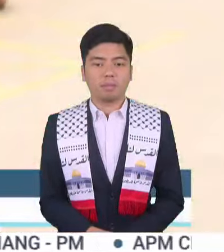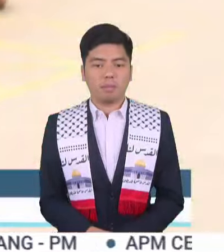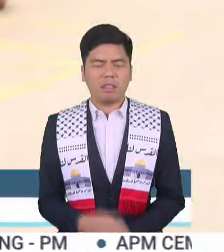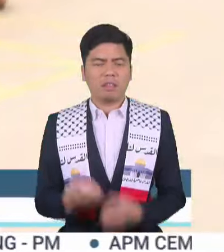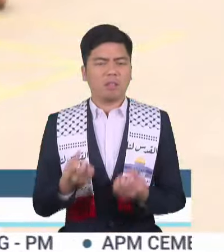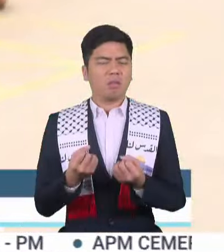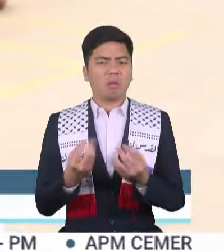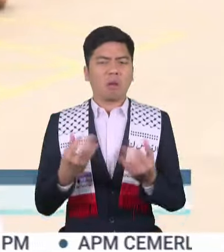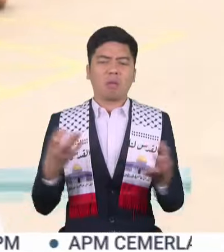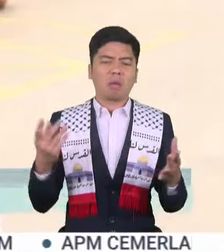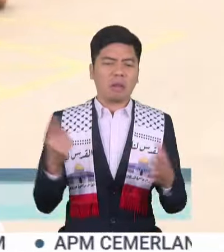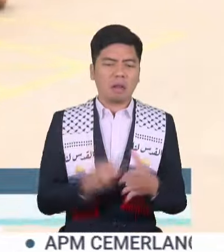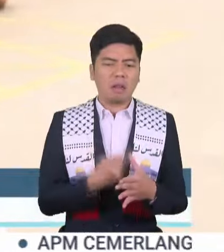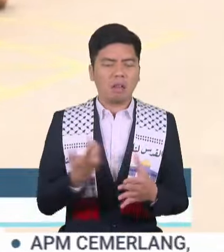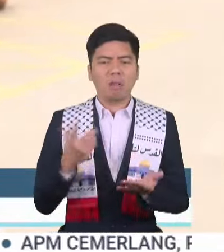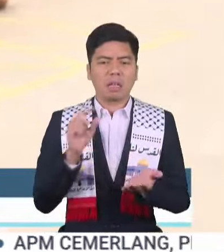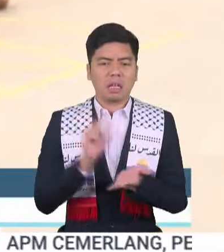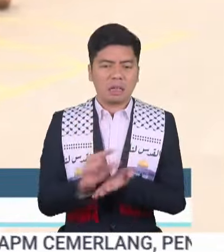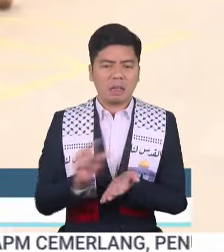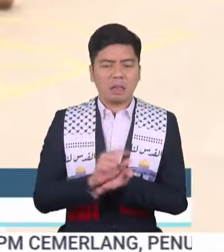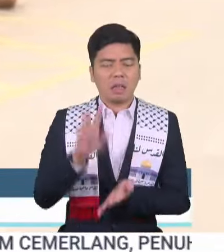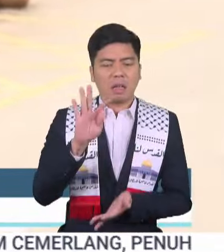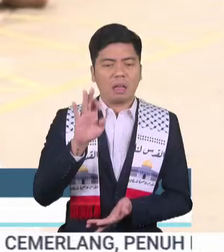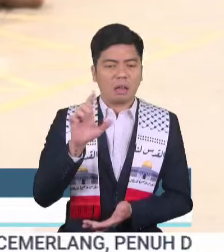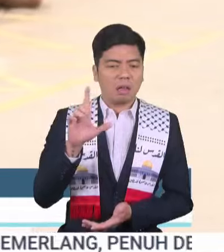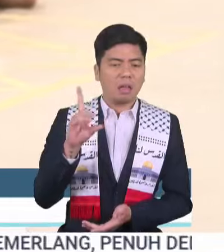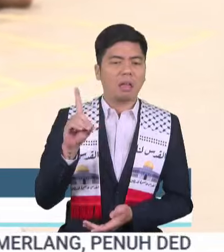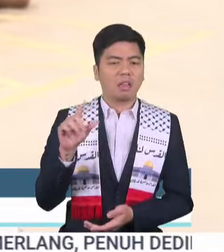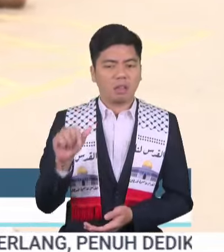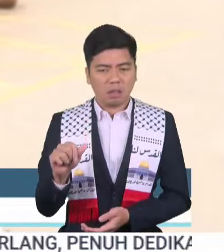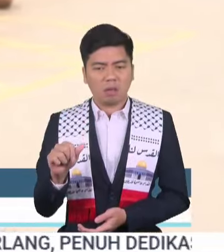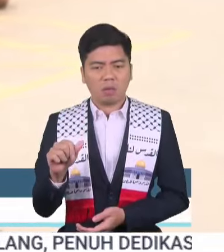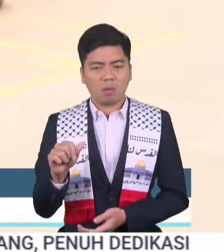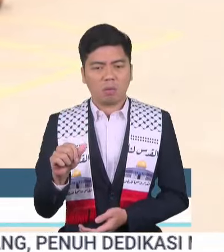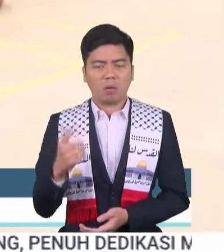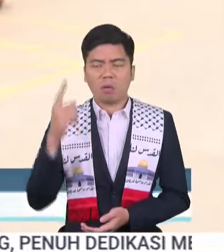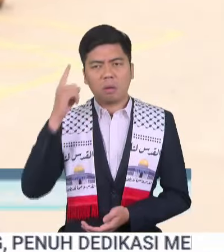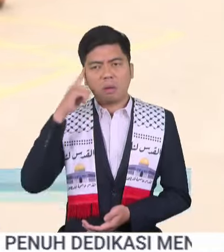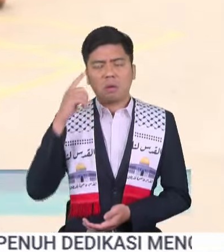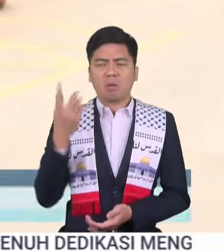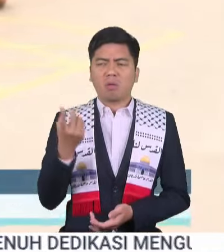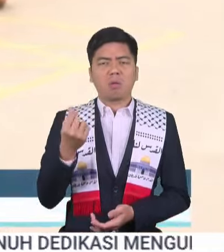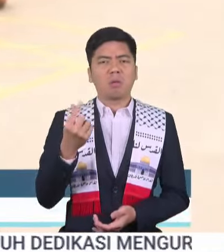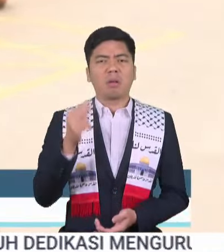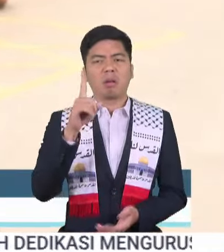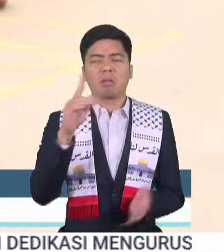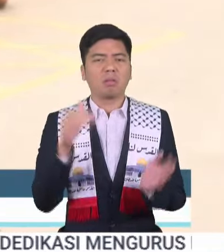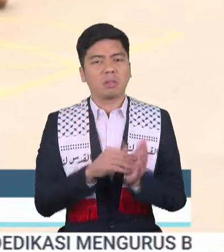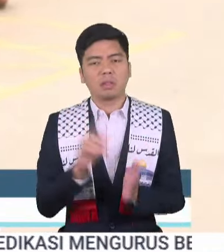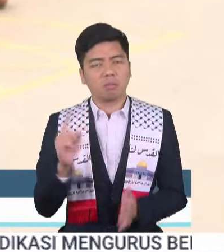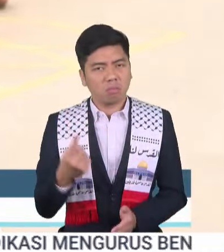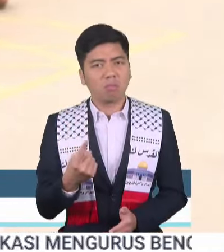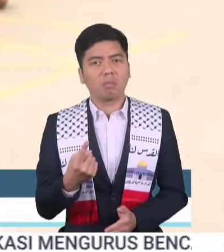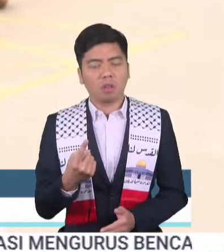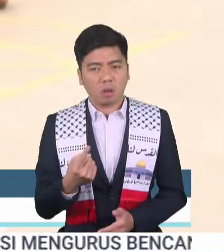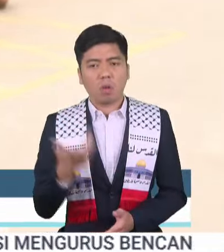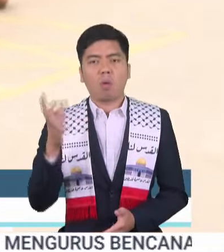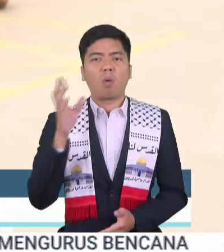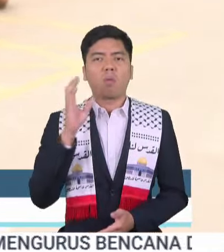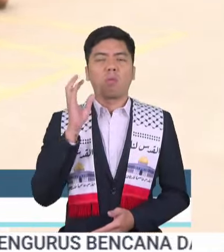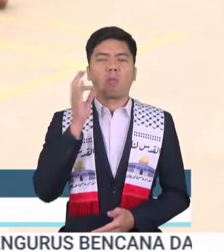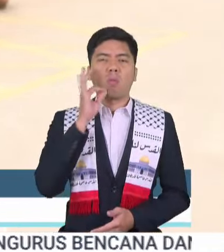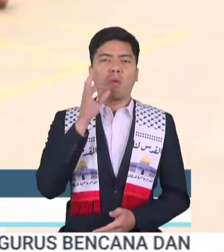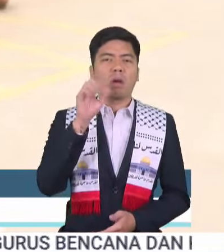Dah berapa bulan ni gaji feda saya lah. Memang 1,000 sahaja. Sebab dengan keadaan buah sawit